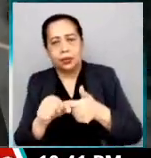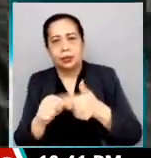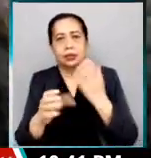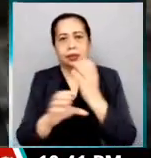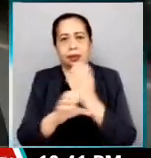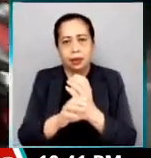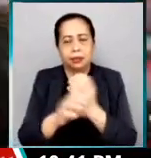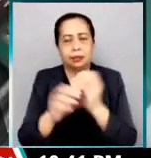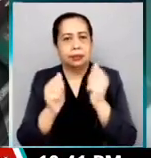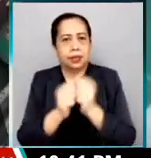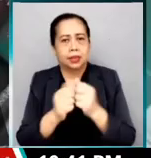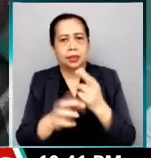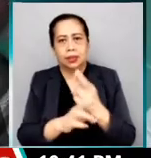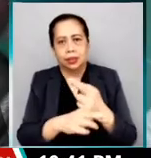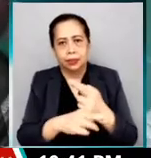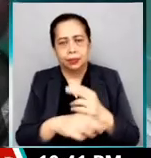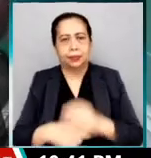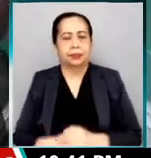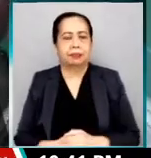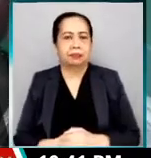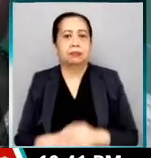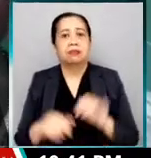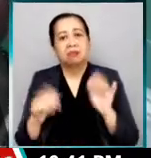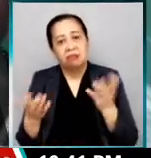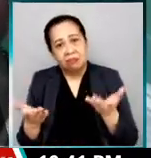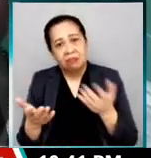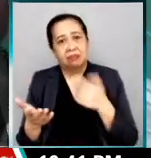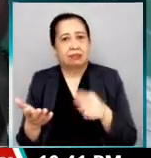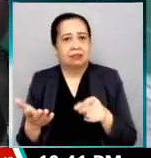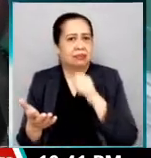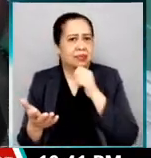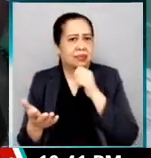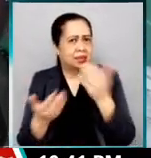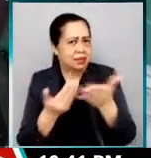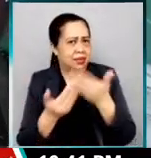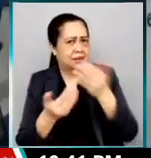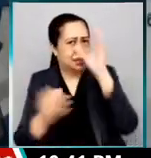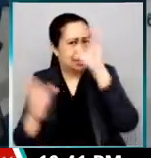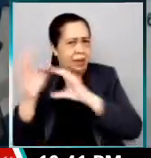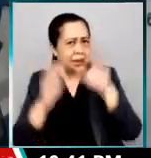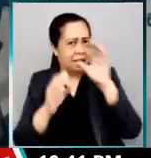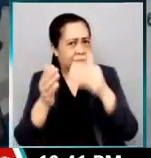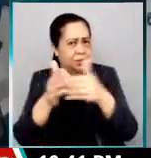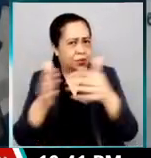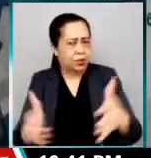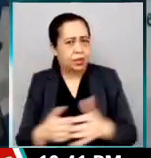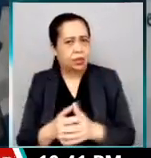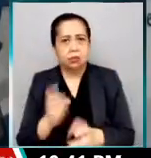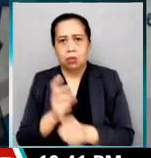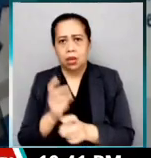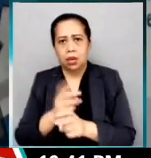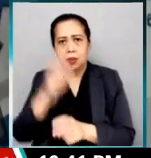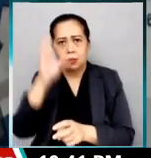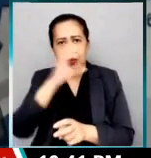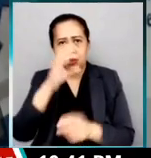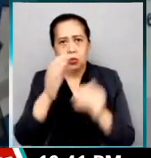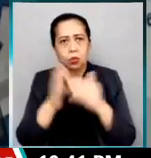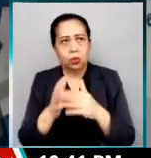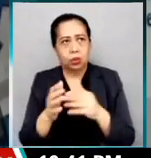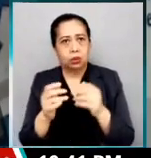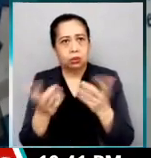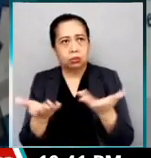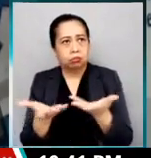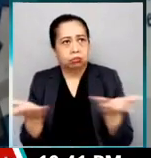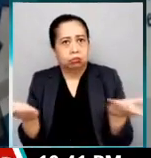ang maintenance. Yun nga lang, hindi naman daw madaling maghanap ng estudyante. Mahirap pong makahanap ng